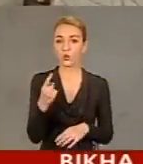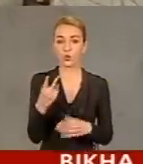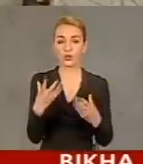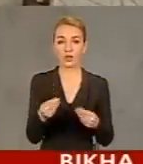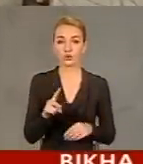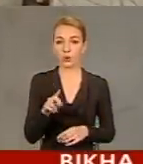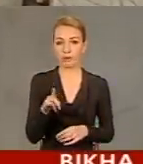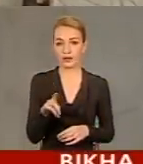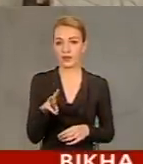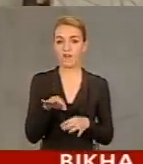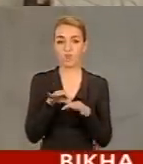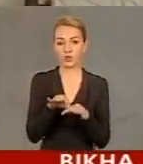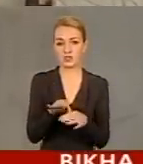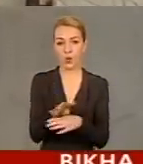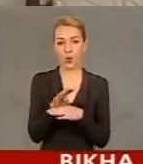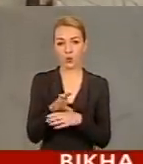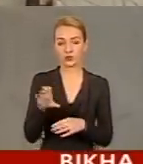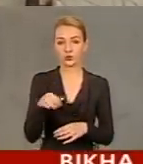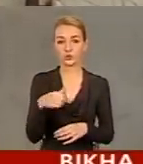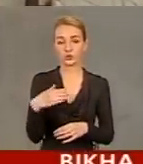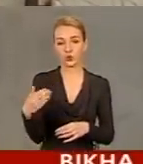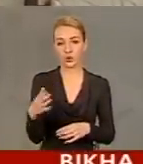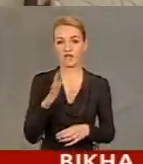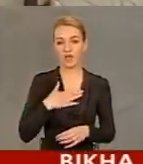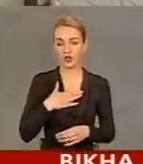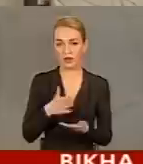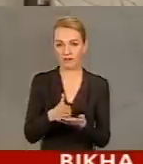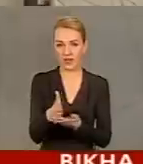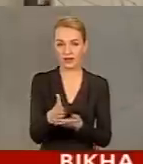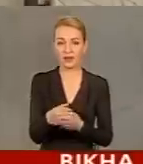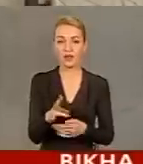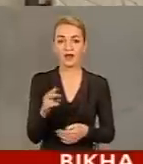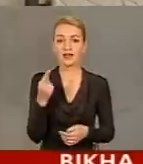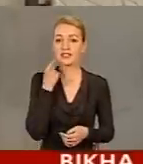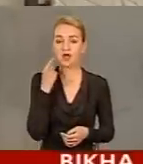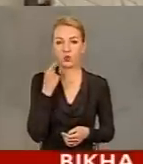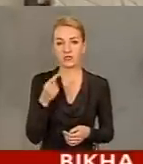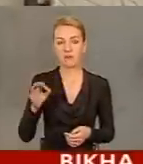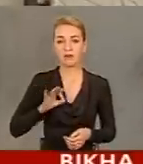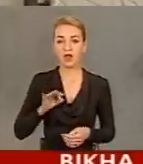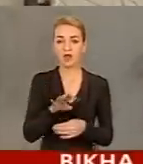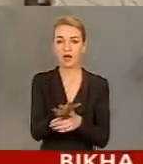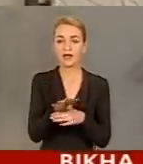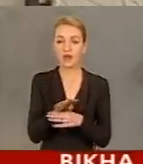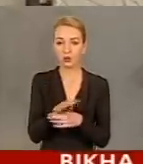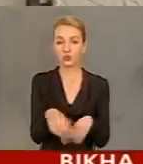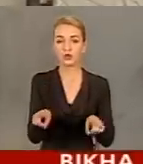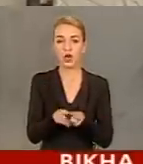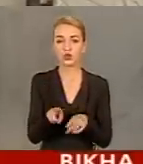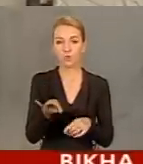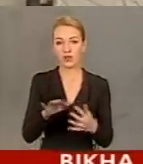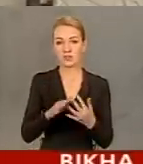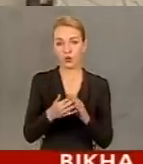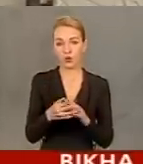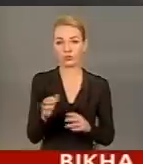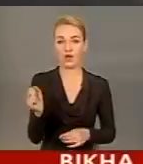дня, чтобы не велся огонь с той стороны в нашем направлении. Значит, не стесняются применять артиллерию по опорным пунктам, также по населенному